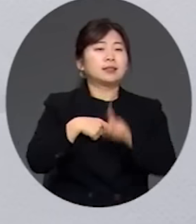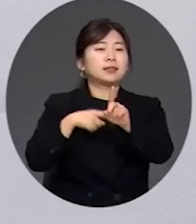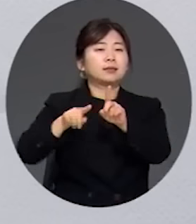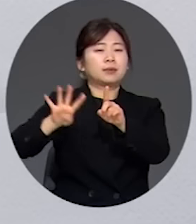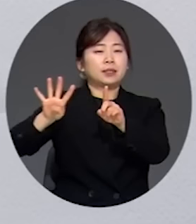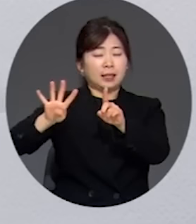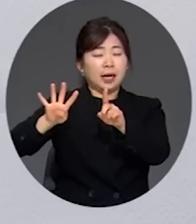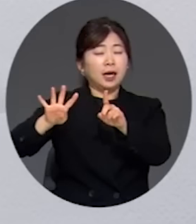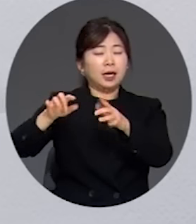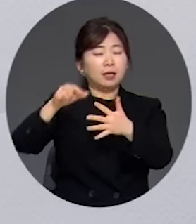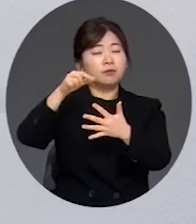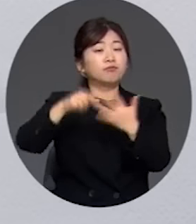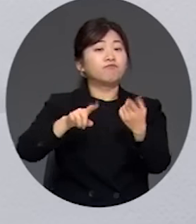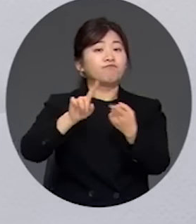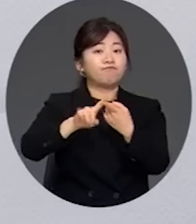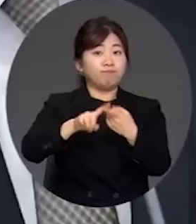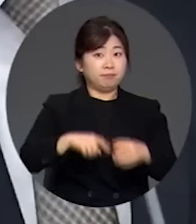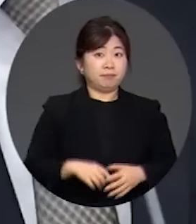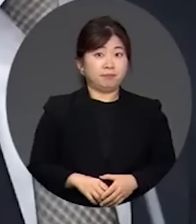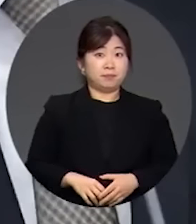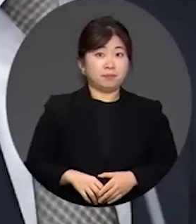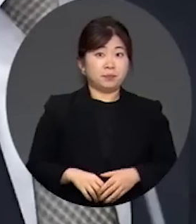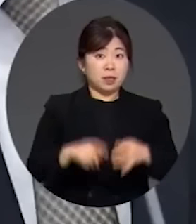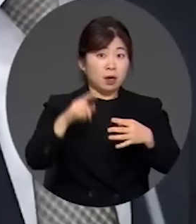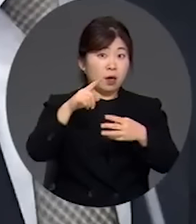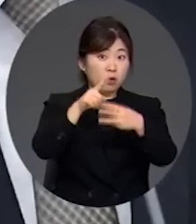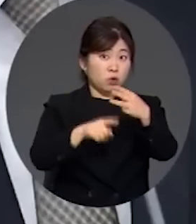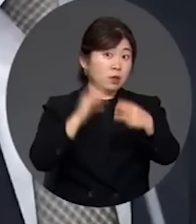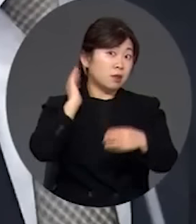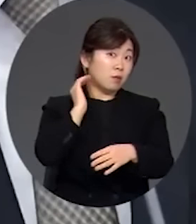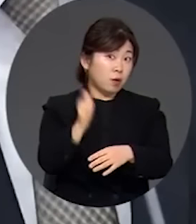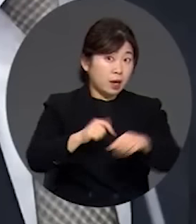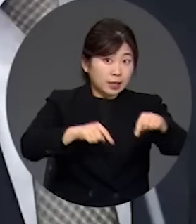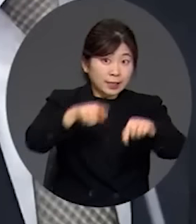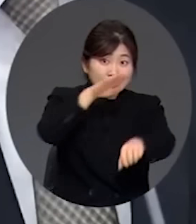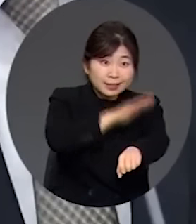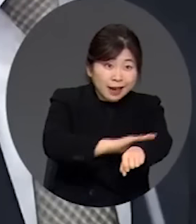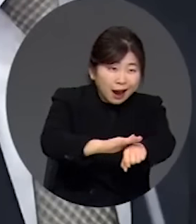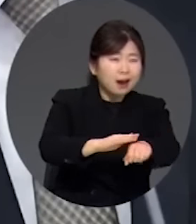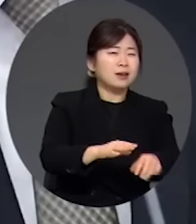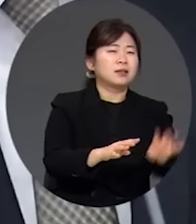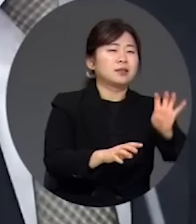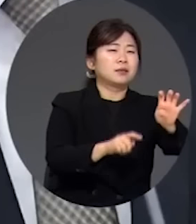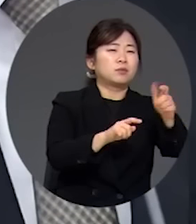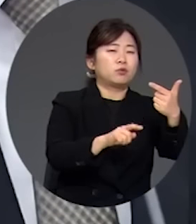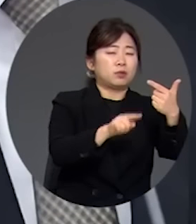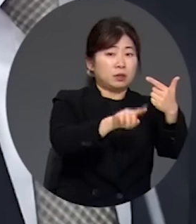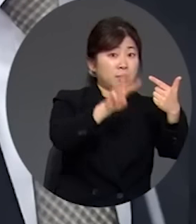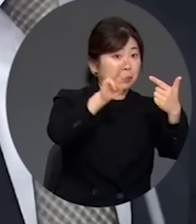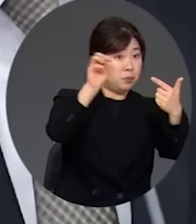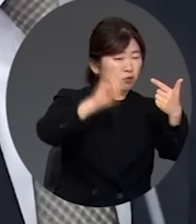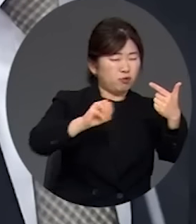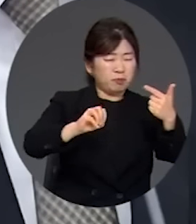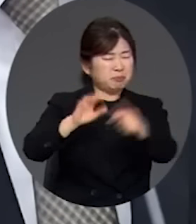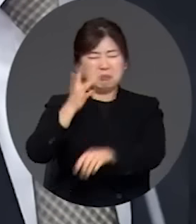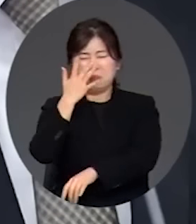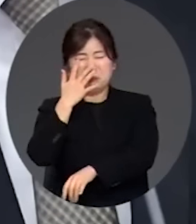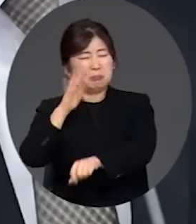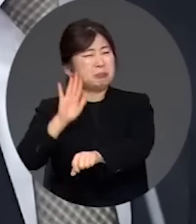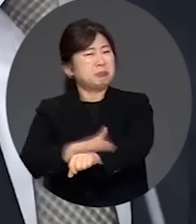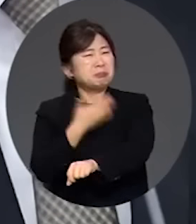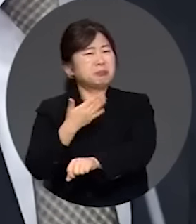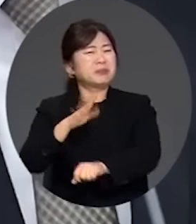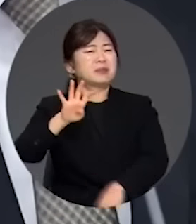5.2% 등으로 응답했습니다 윤성 정부의 국 운영은 긍정평가 46.3 부정평가는